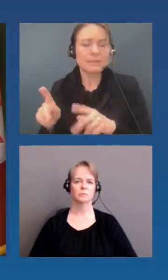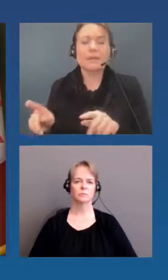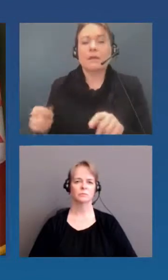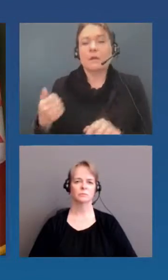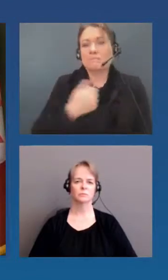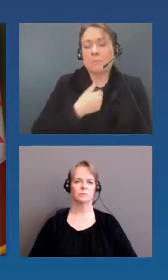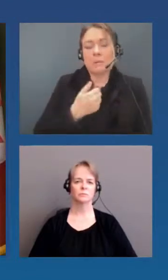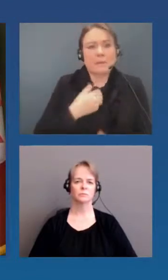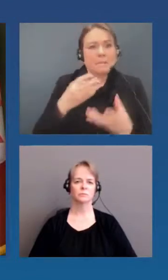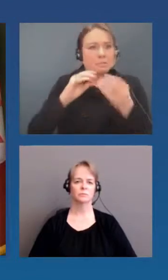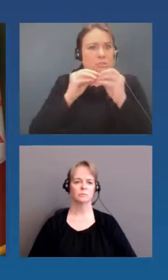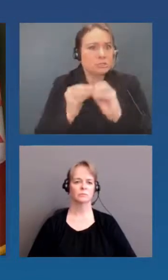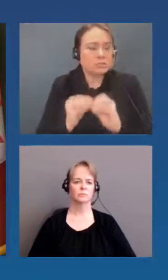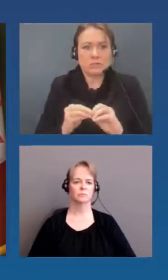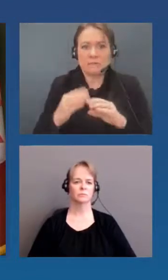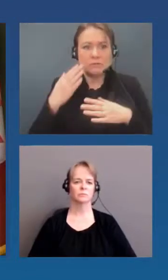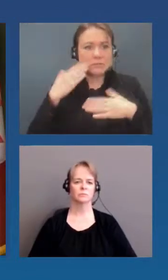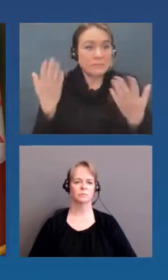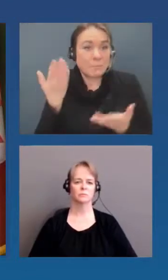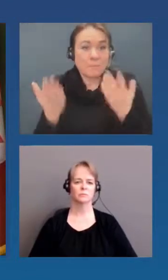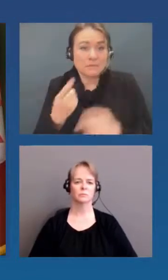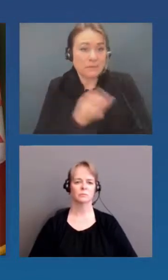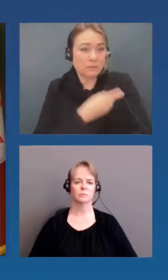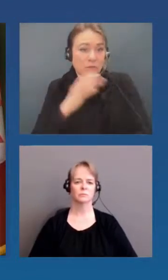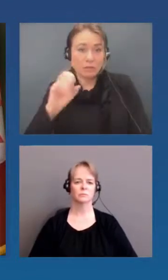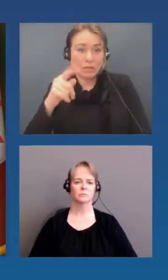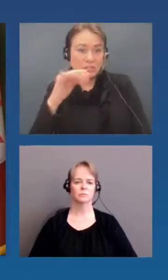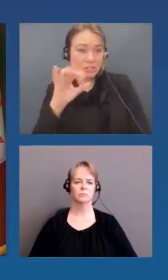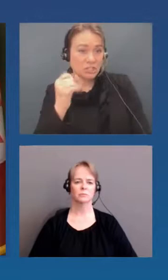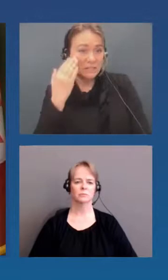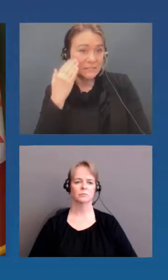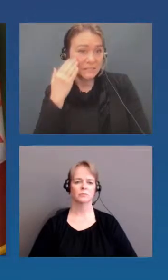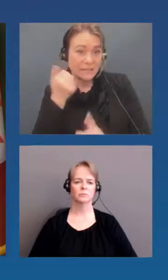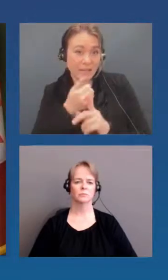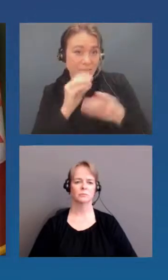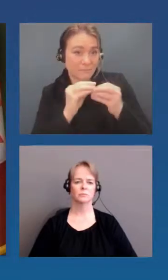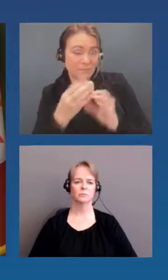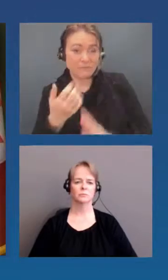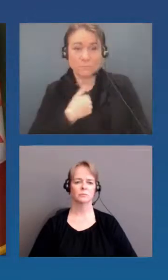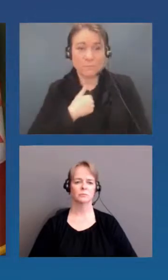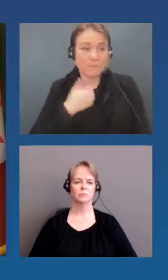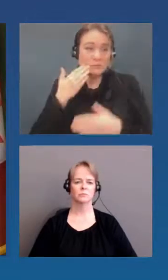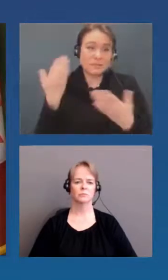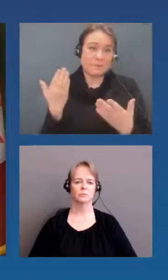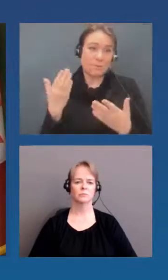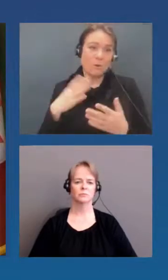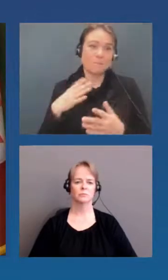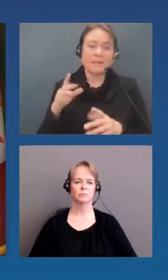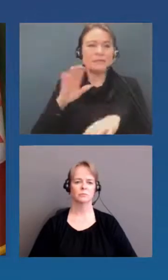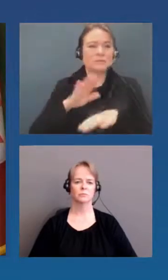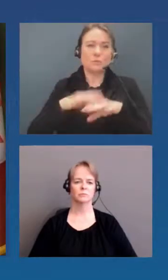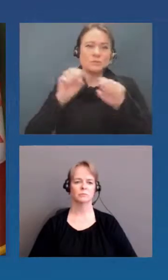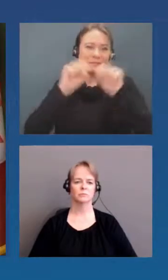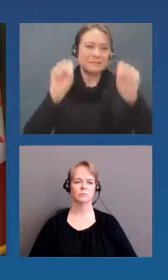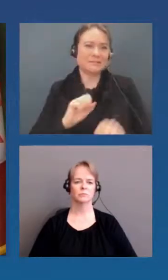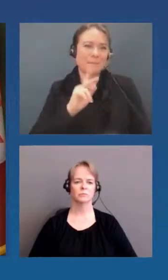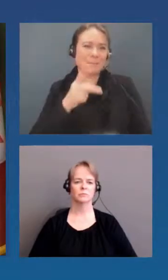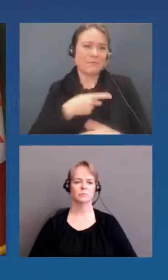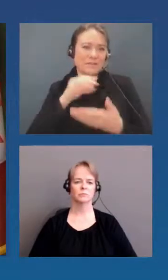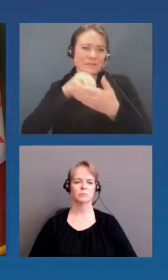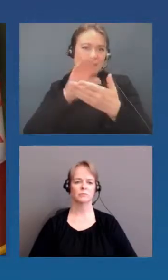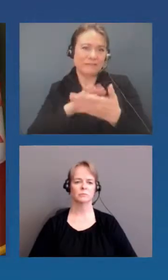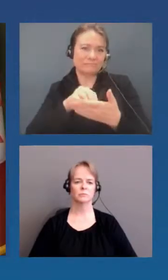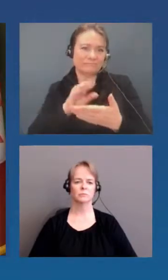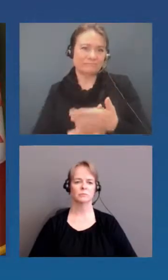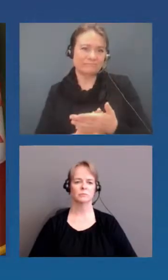n'ai pas les numéros. Je ne sais pas si le docteur Etchiz a des chiffres à cet égard-là, parce que comme je vous indique, ça va dans le système provincial